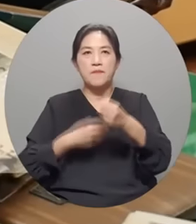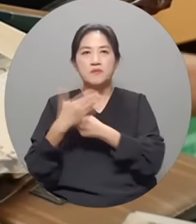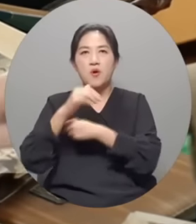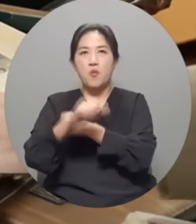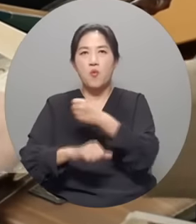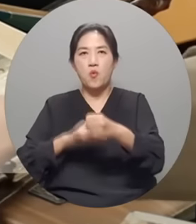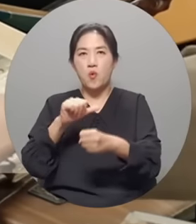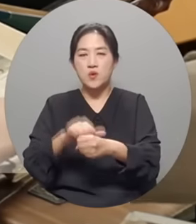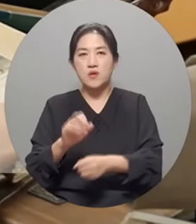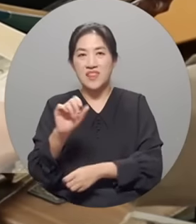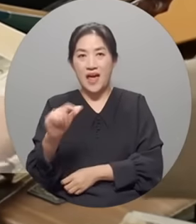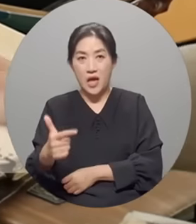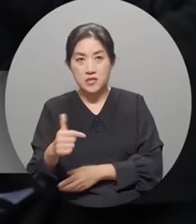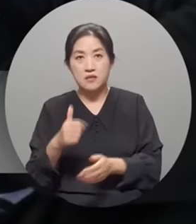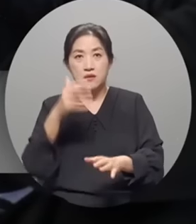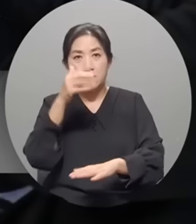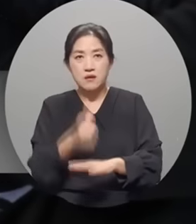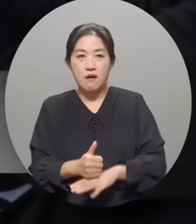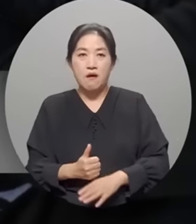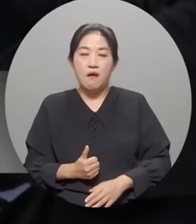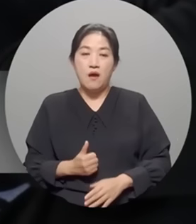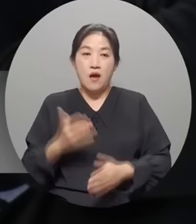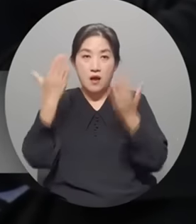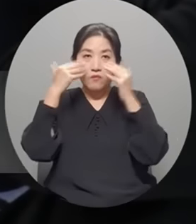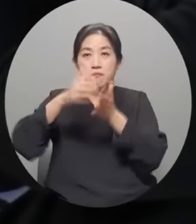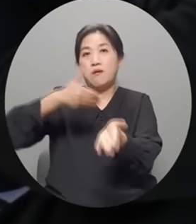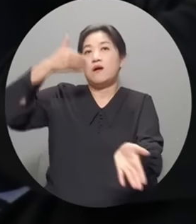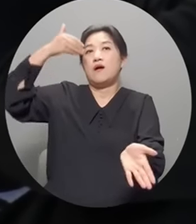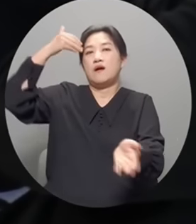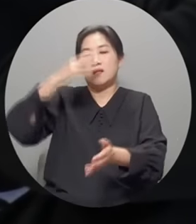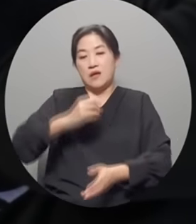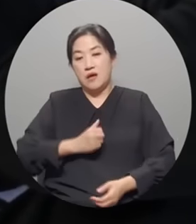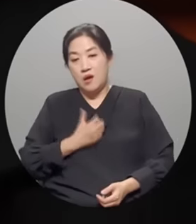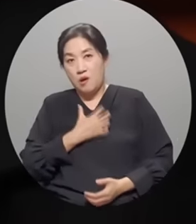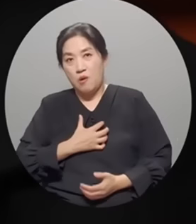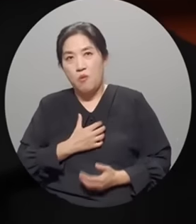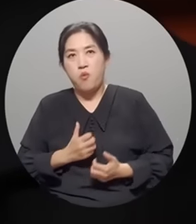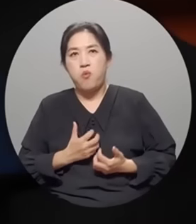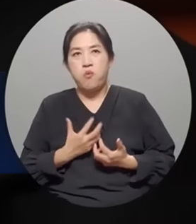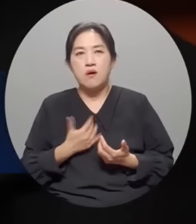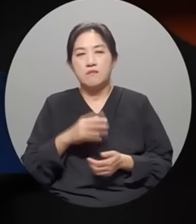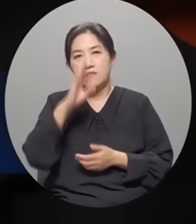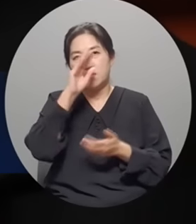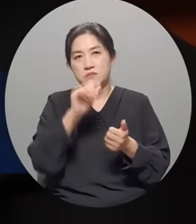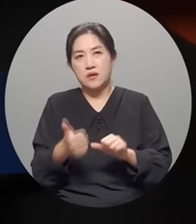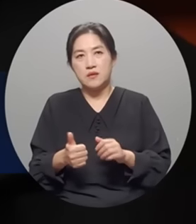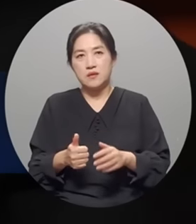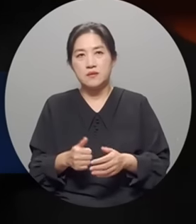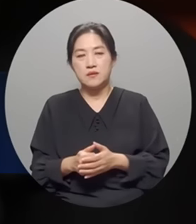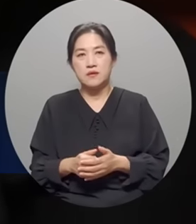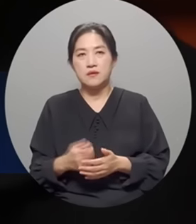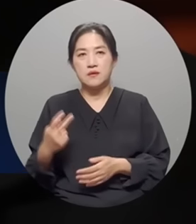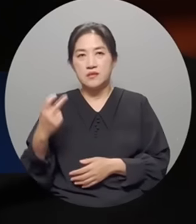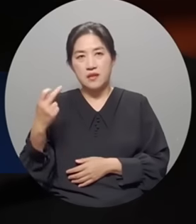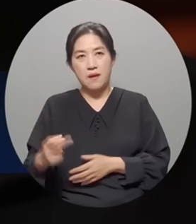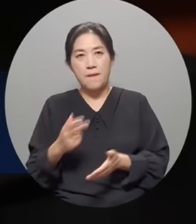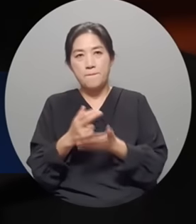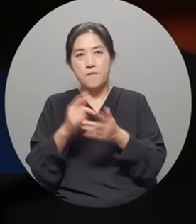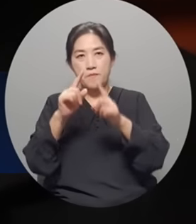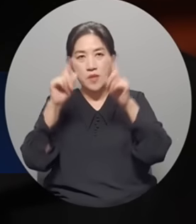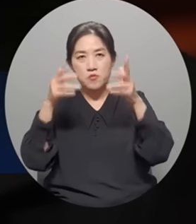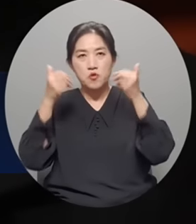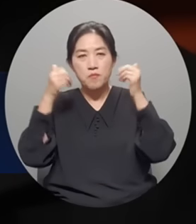5년을 받은 한 씨는 결국 학교에서 쫓겨난 뒤 화병으로 숨졌습니다. 남동생이 법대를 졸업을 해도 연좌제